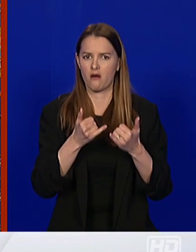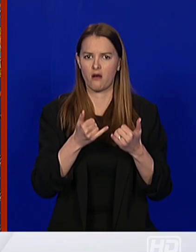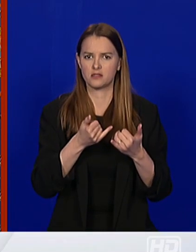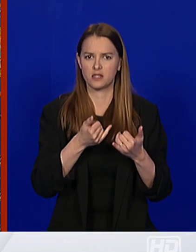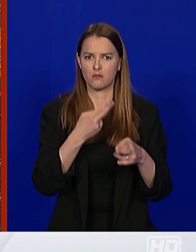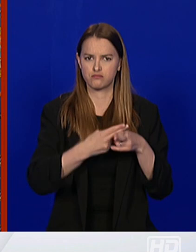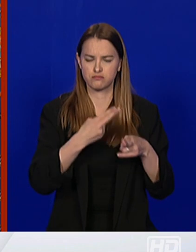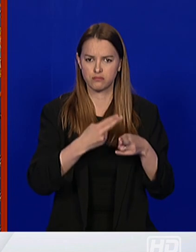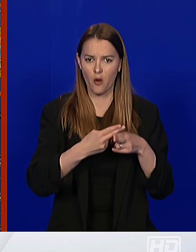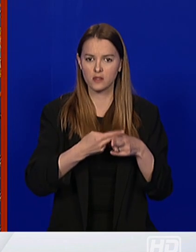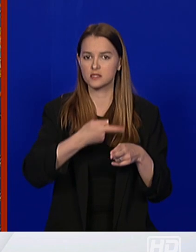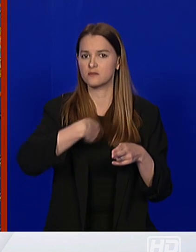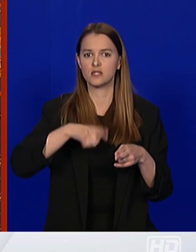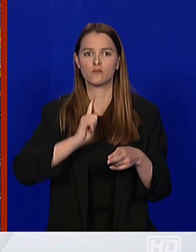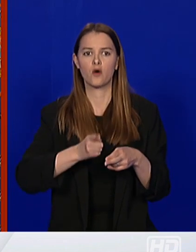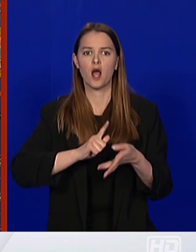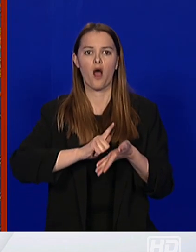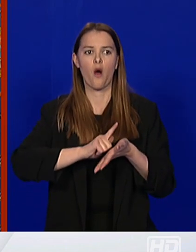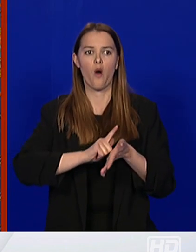vrlo brzo i vrlo jako.